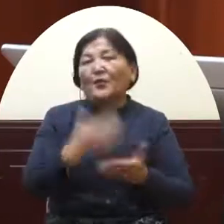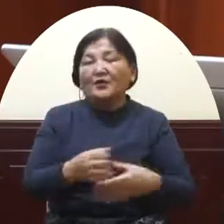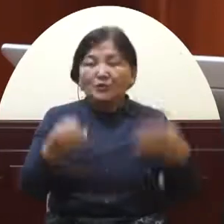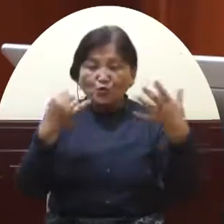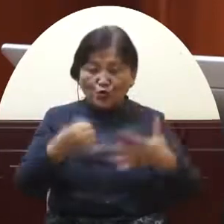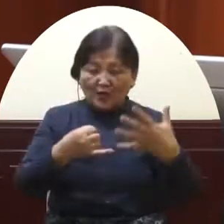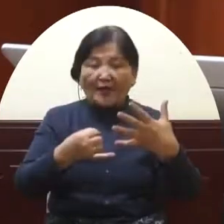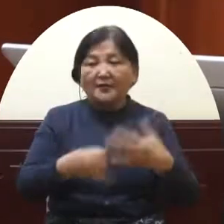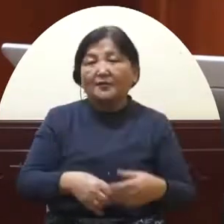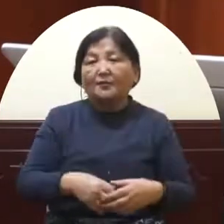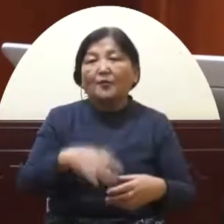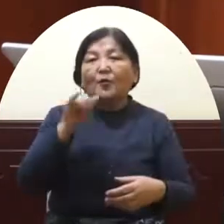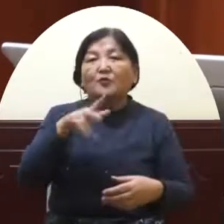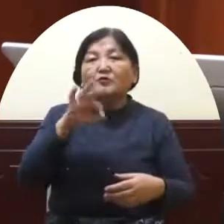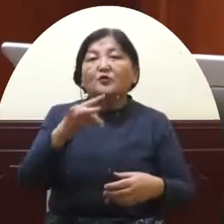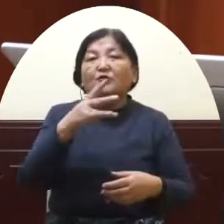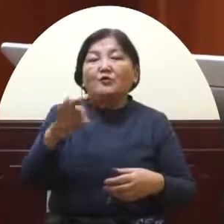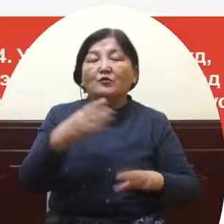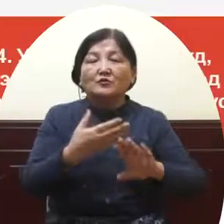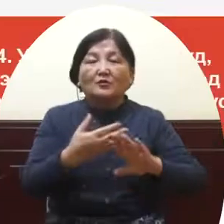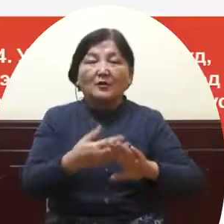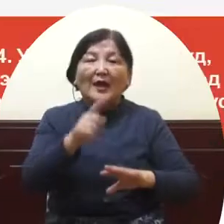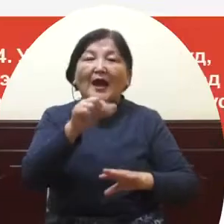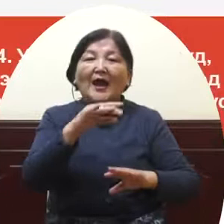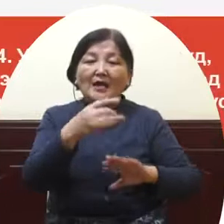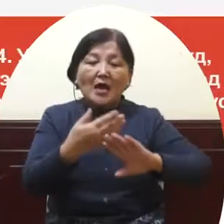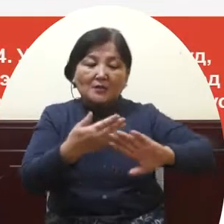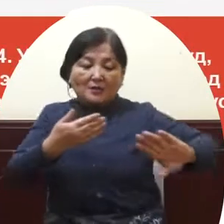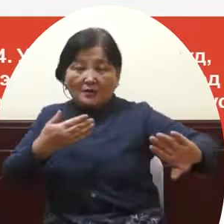энэ улс төрөөс хараат хэвлэл мэдээллийн хэрэгсэлтэй болчихжээ.